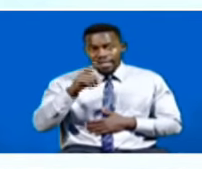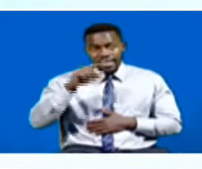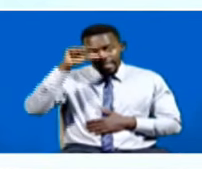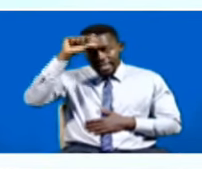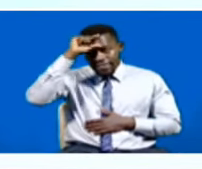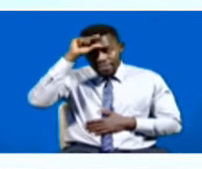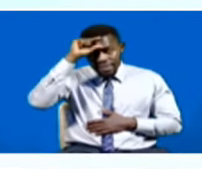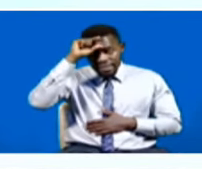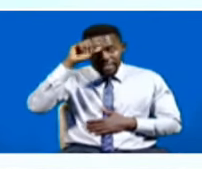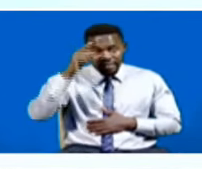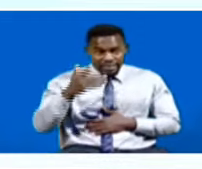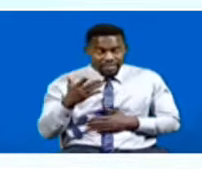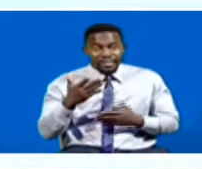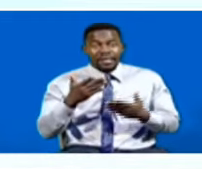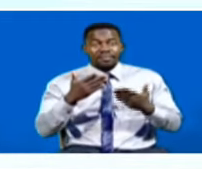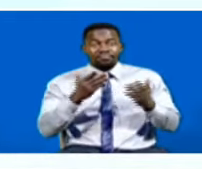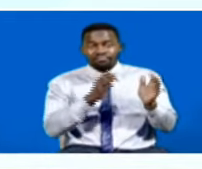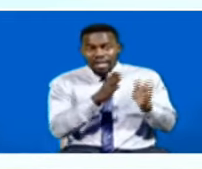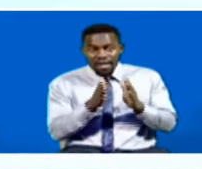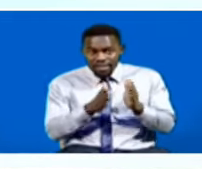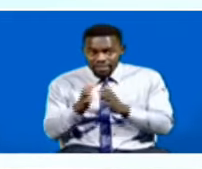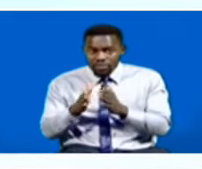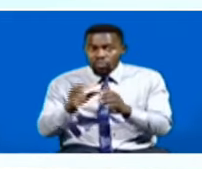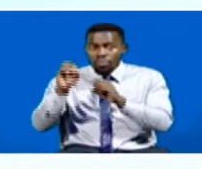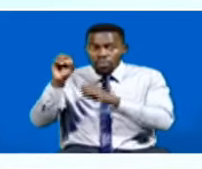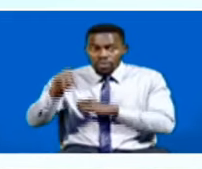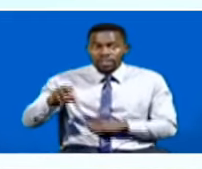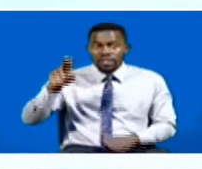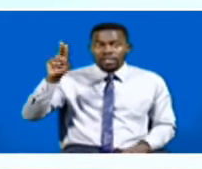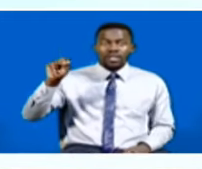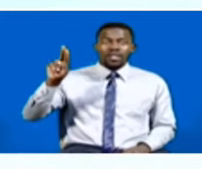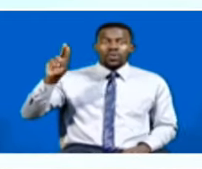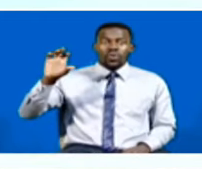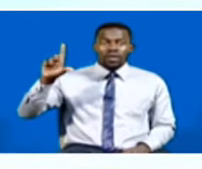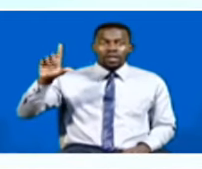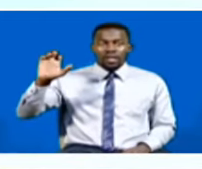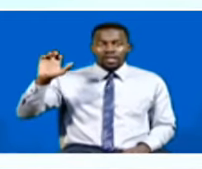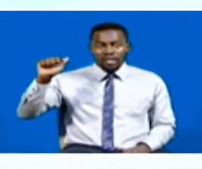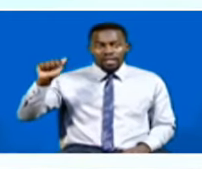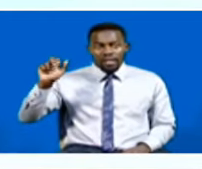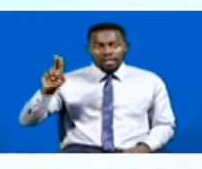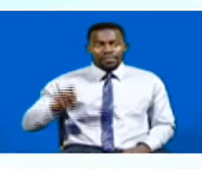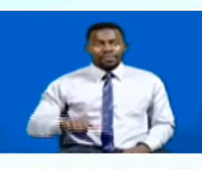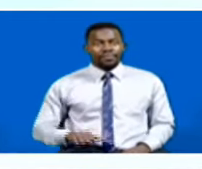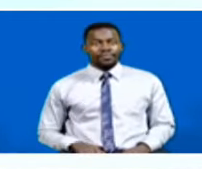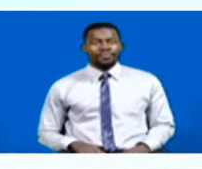la kuweka mtambo wa nuclear katika kijiji hicho kilichoko kaunti ya Kilifi.